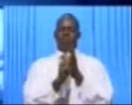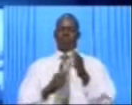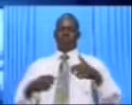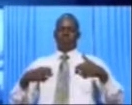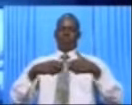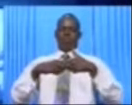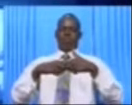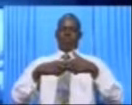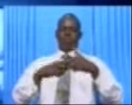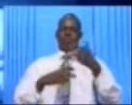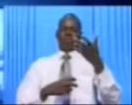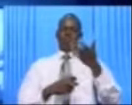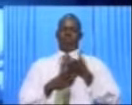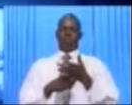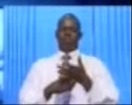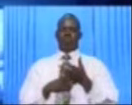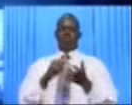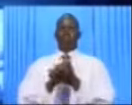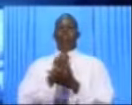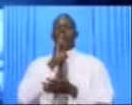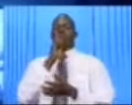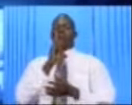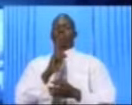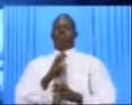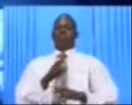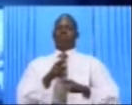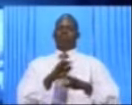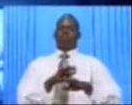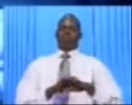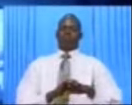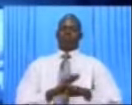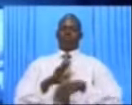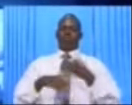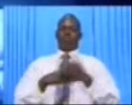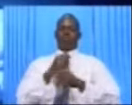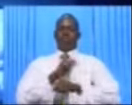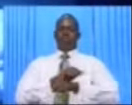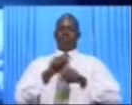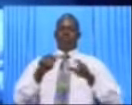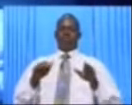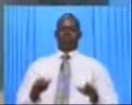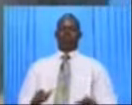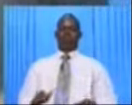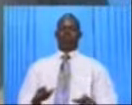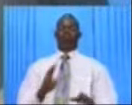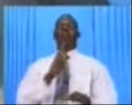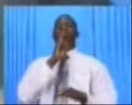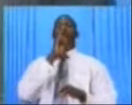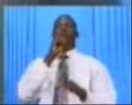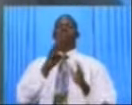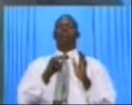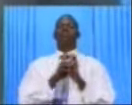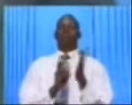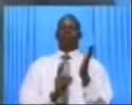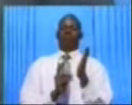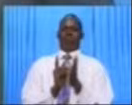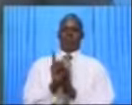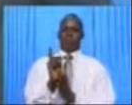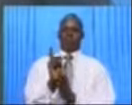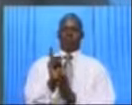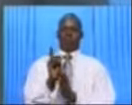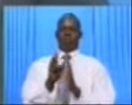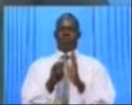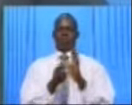facture énergétique ». Alors, c'est un appel en direction des entreprises, ça se voit. Oui, effectivement,